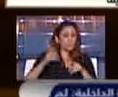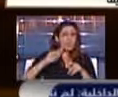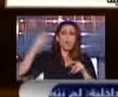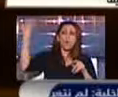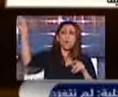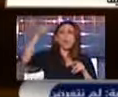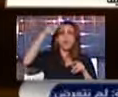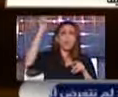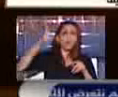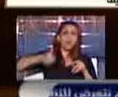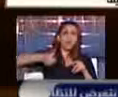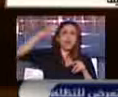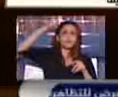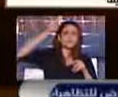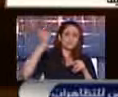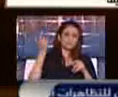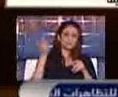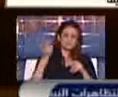كلها اللي بتحصل بره.